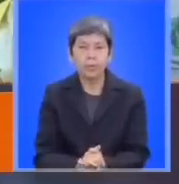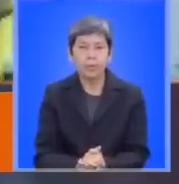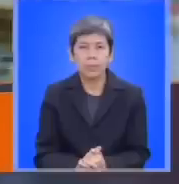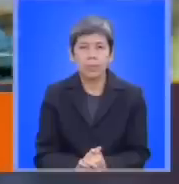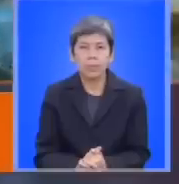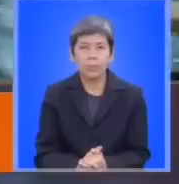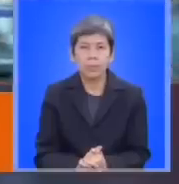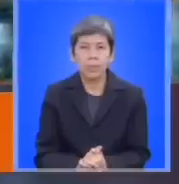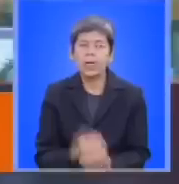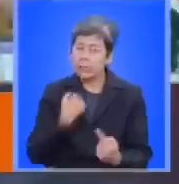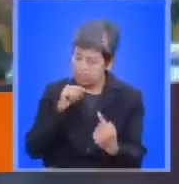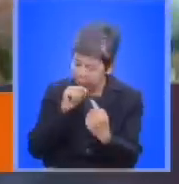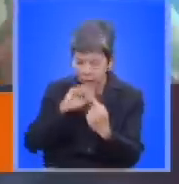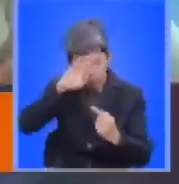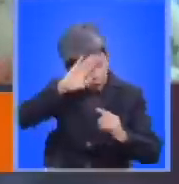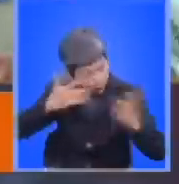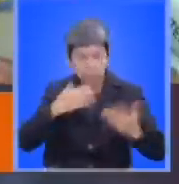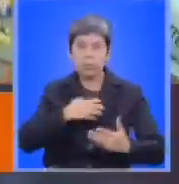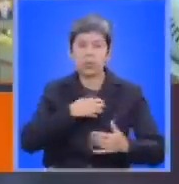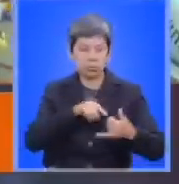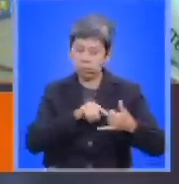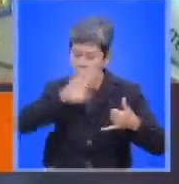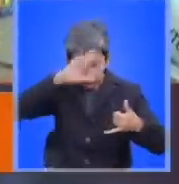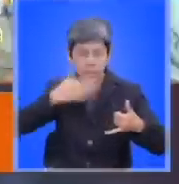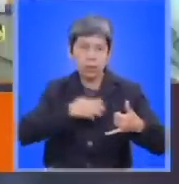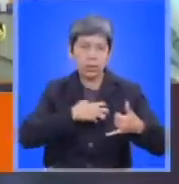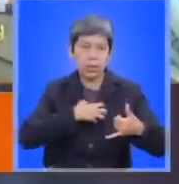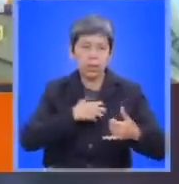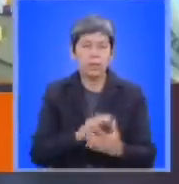เป้าหมายคือรักษาคนไข้ให้หายครับนะครับเรื่อง